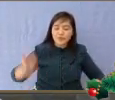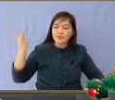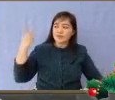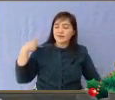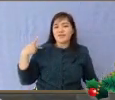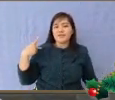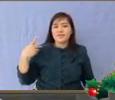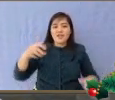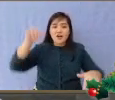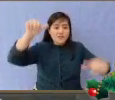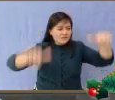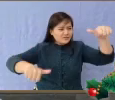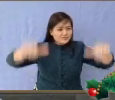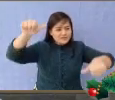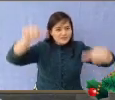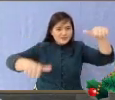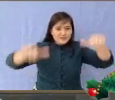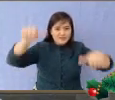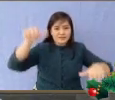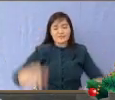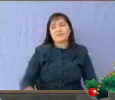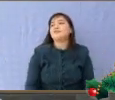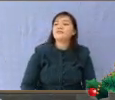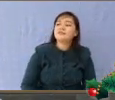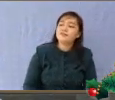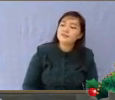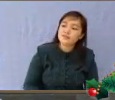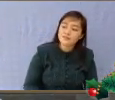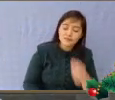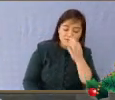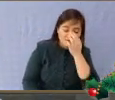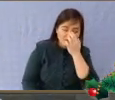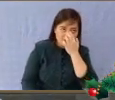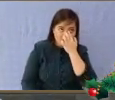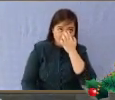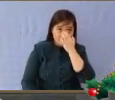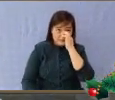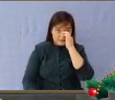sa akin. Kahit saan ako pumunta, nakabuntot si goodness.